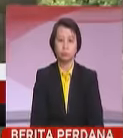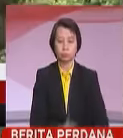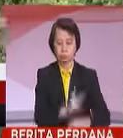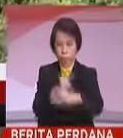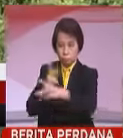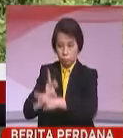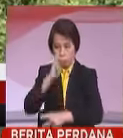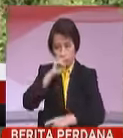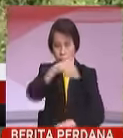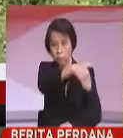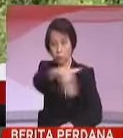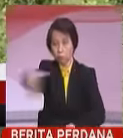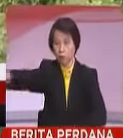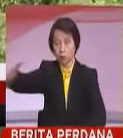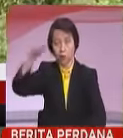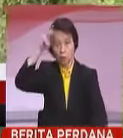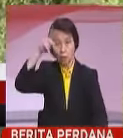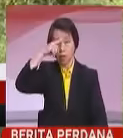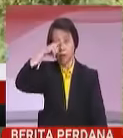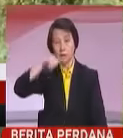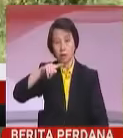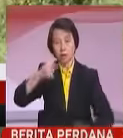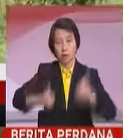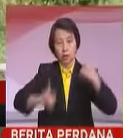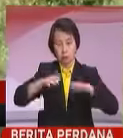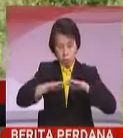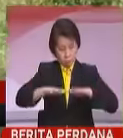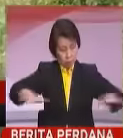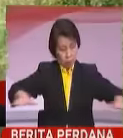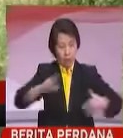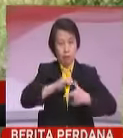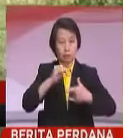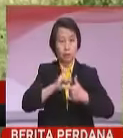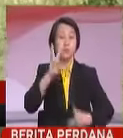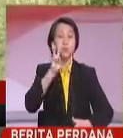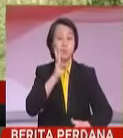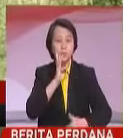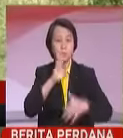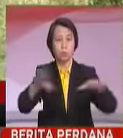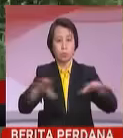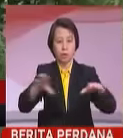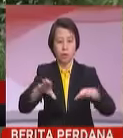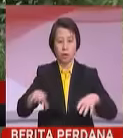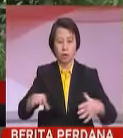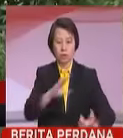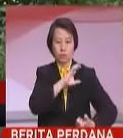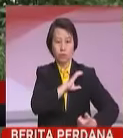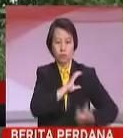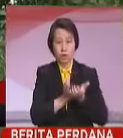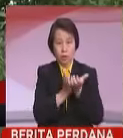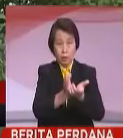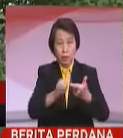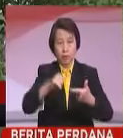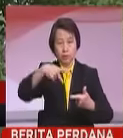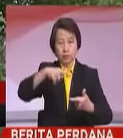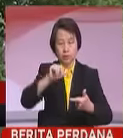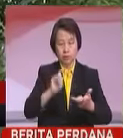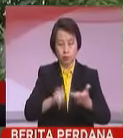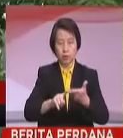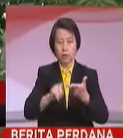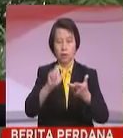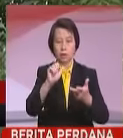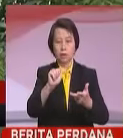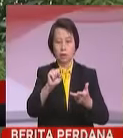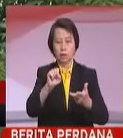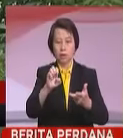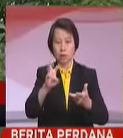Kawalan ketat di sempadan Kelantan, Thailand, sama ada di darat mahupun di air, dilakukan pasukan polis marin PGA, agensi